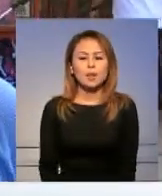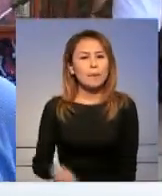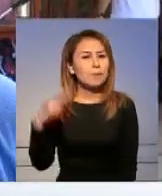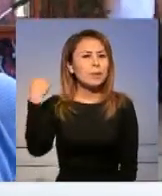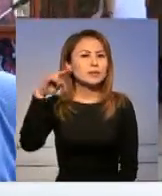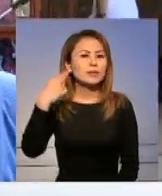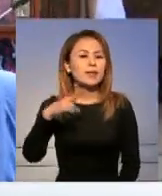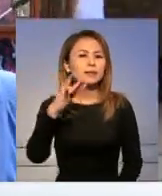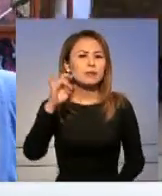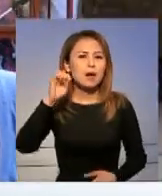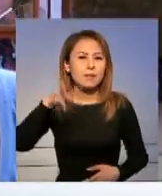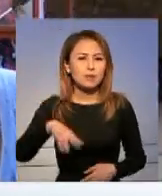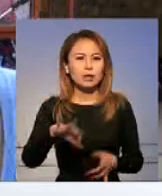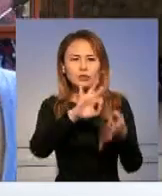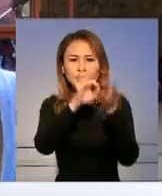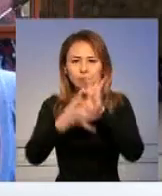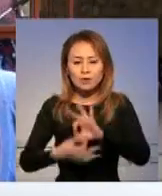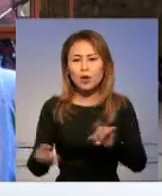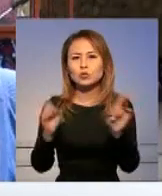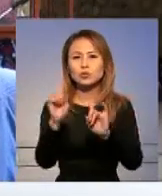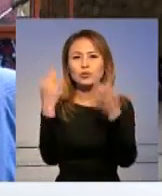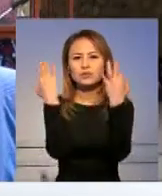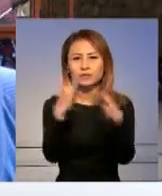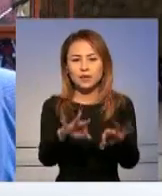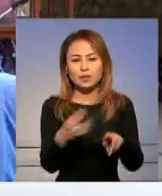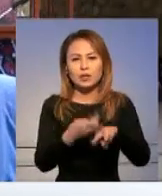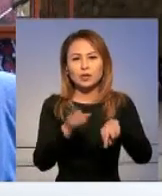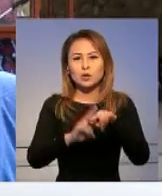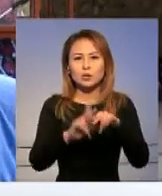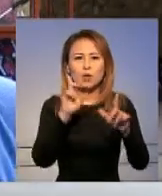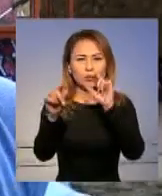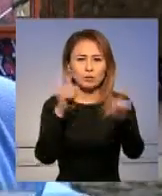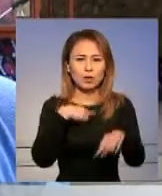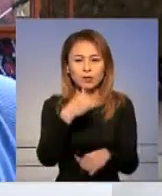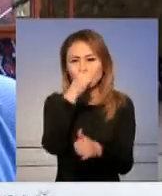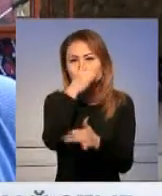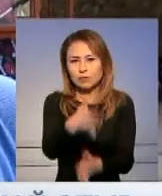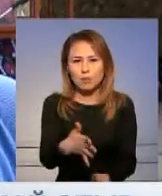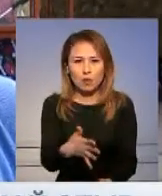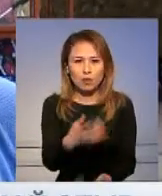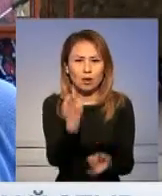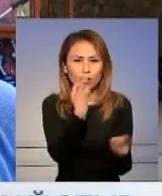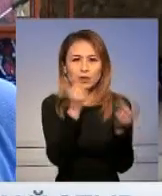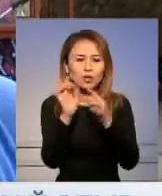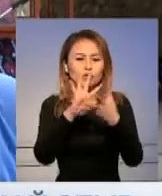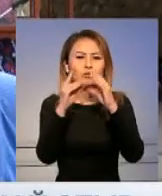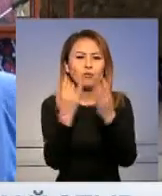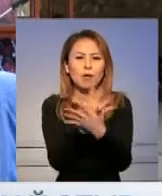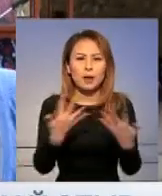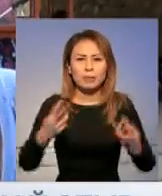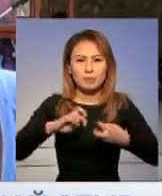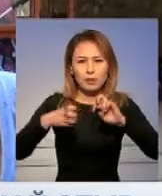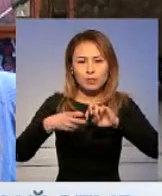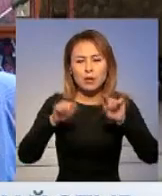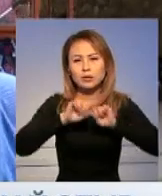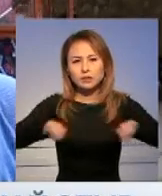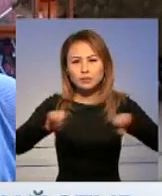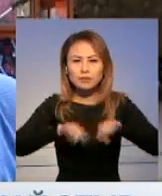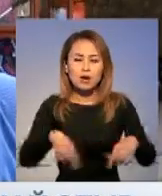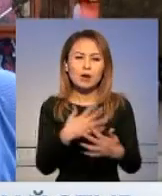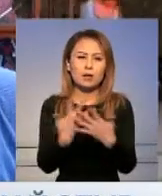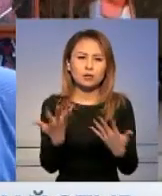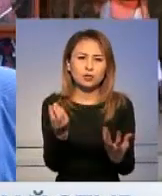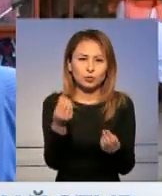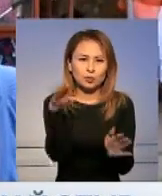Президент Трамптың мәлімдемесіне бола босқын атаулыдан теріс айналмаймыз ғой. Осындай сөздер халық арасындағы нәсілшілдікті арттырып,